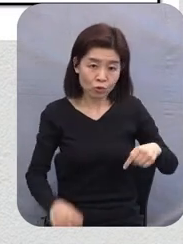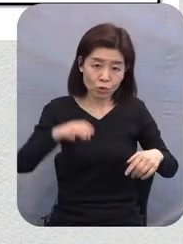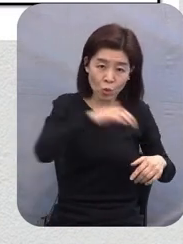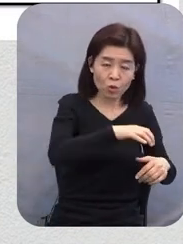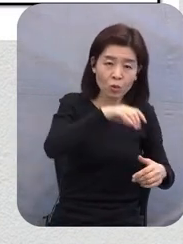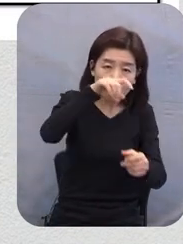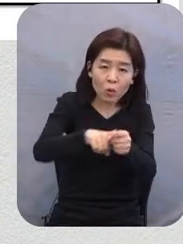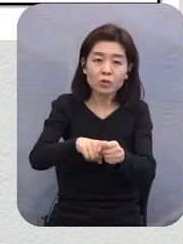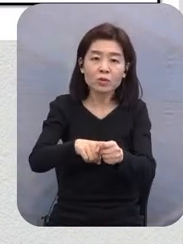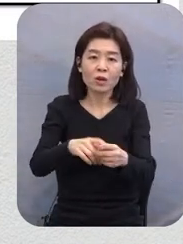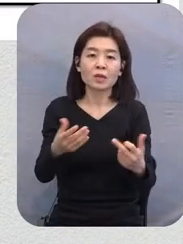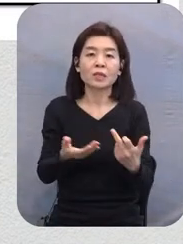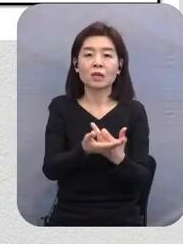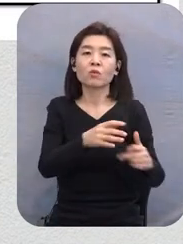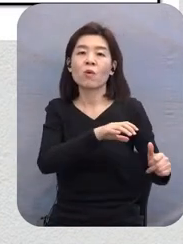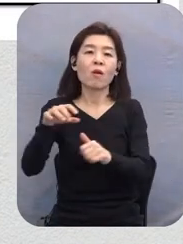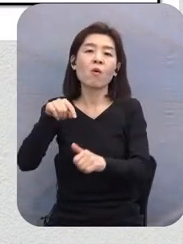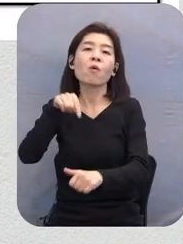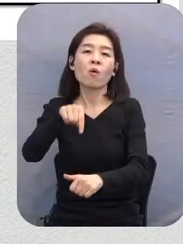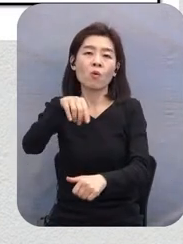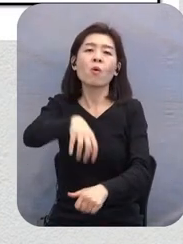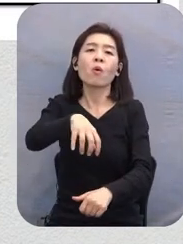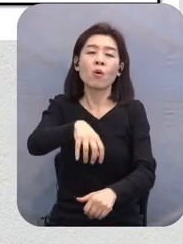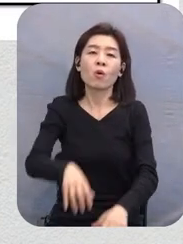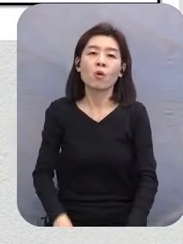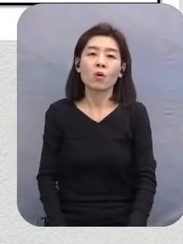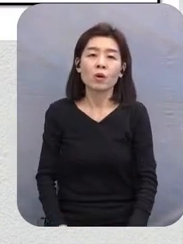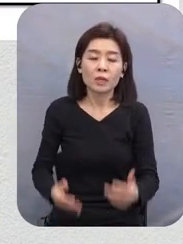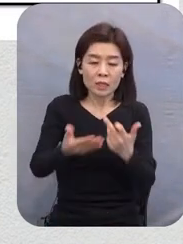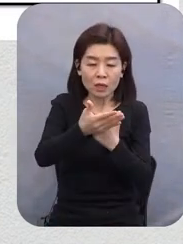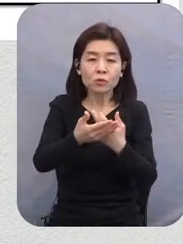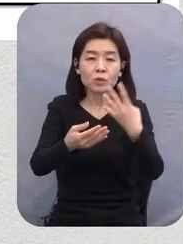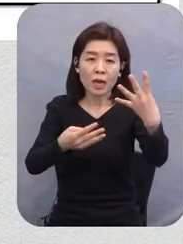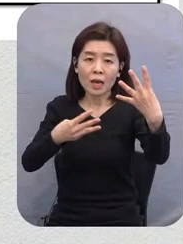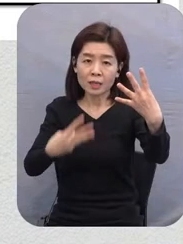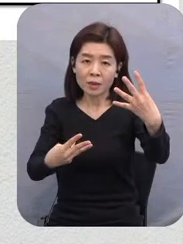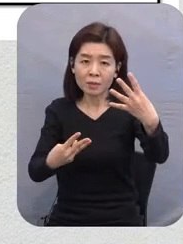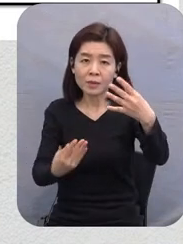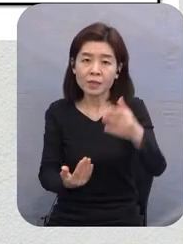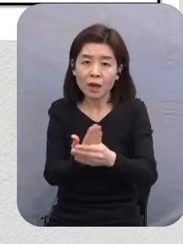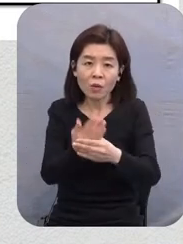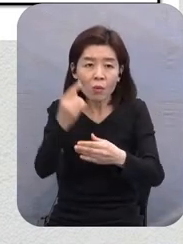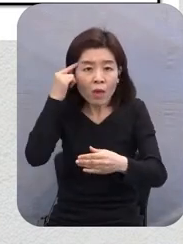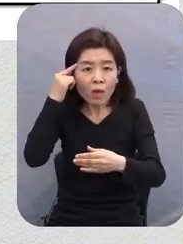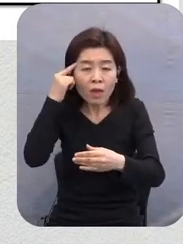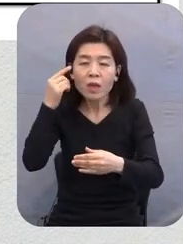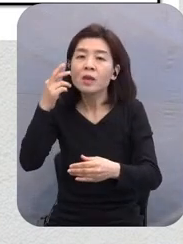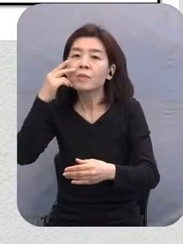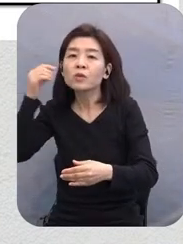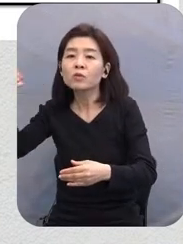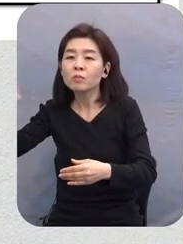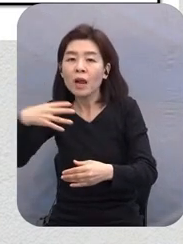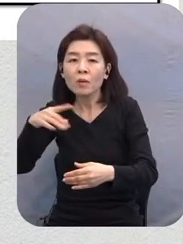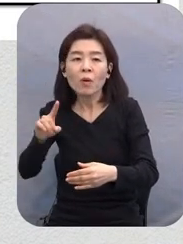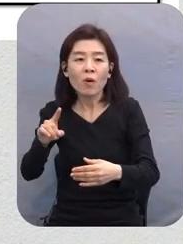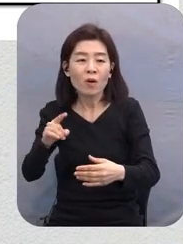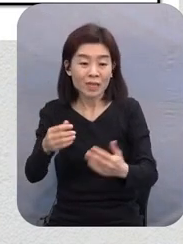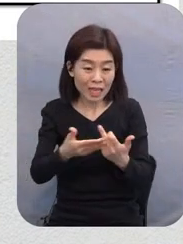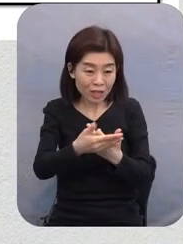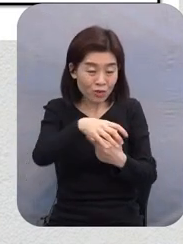내달라 이랬던 거예요. 4.3은 왜 일어났는가? 미국이 이렇게 얘기했습니다. 거기 사람 필요